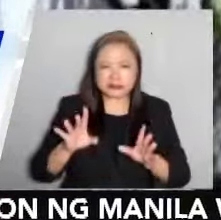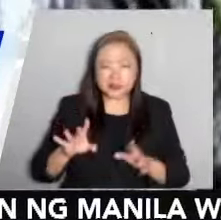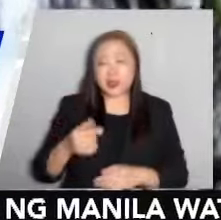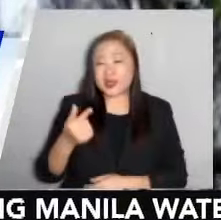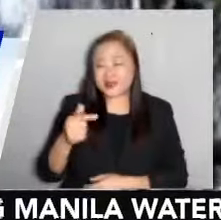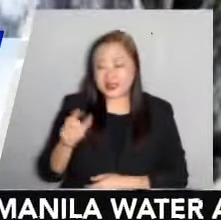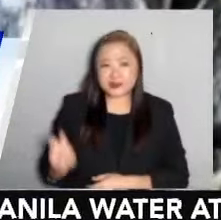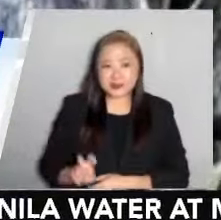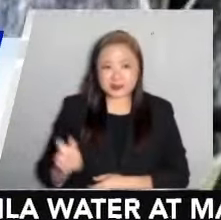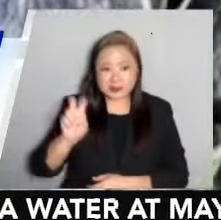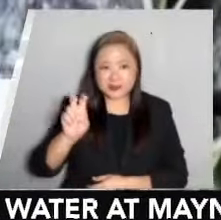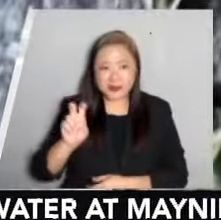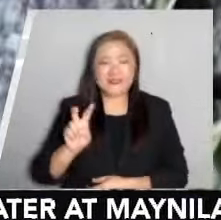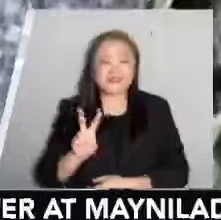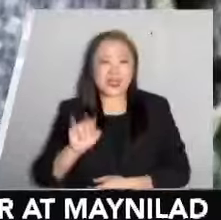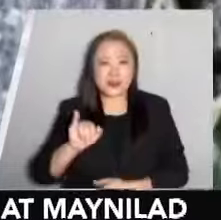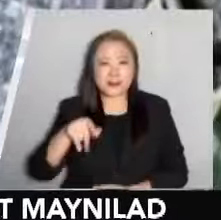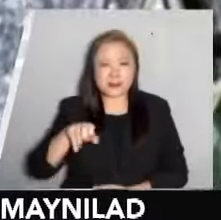itong makamandag.